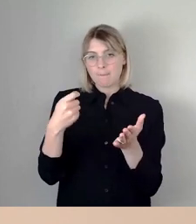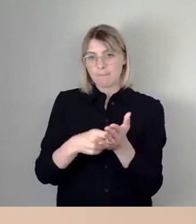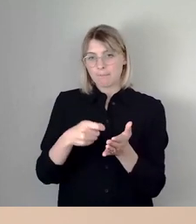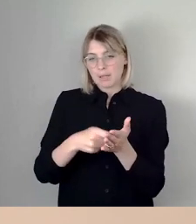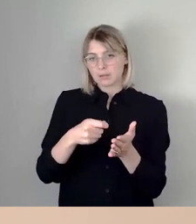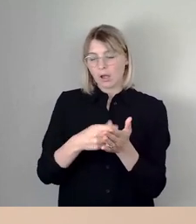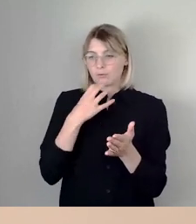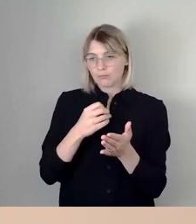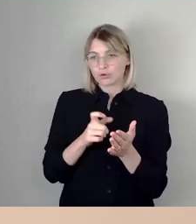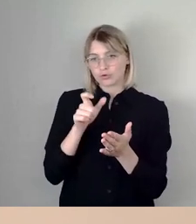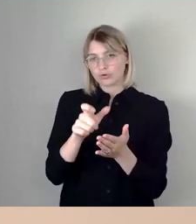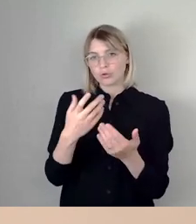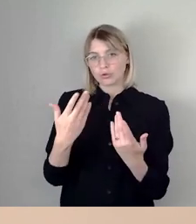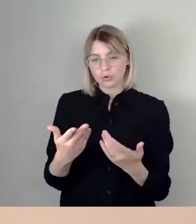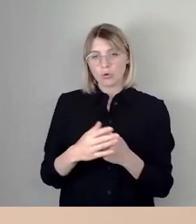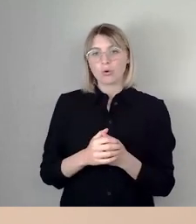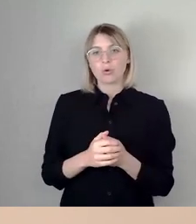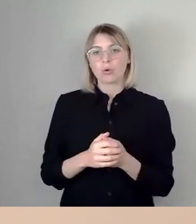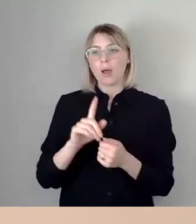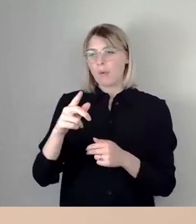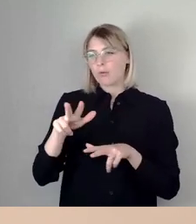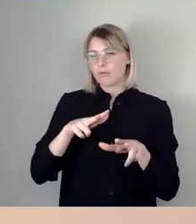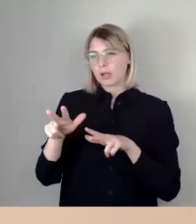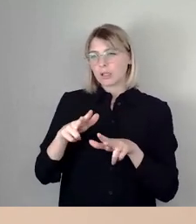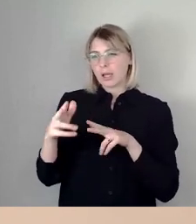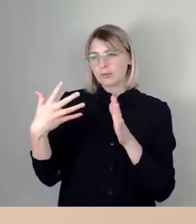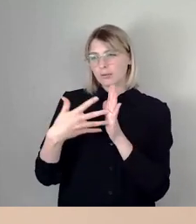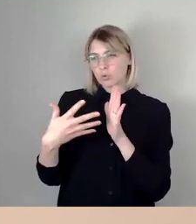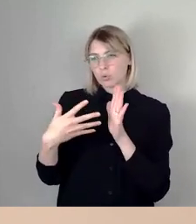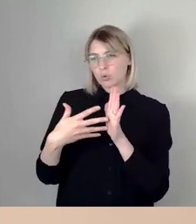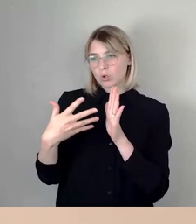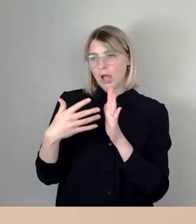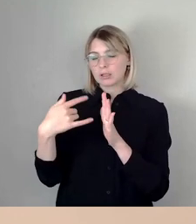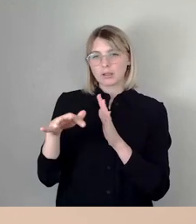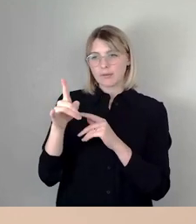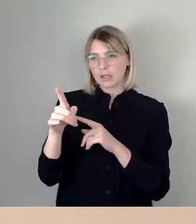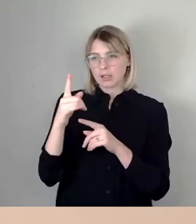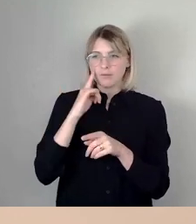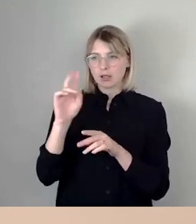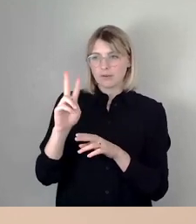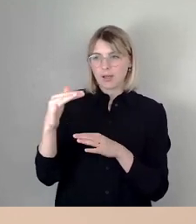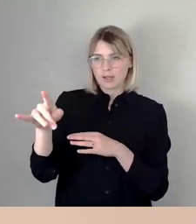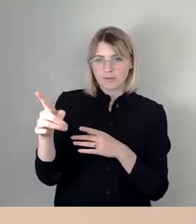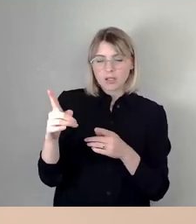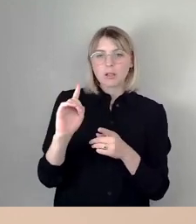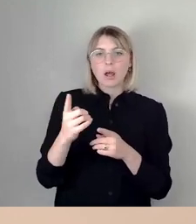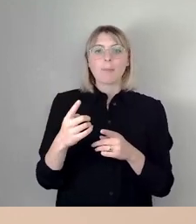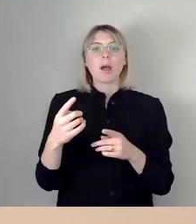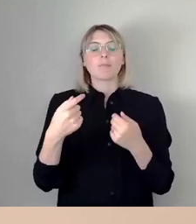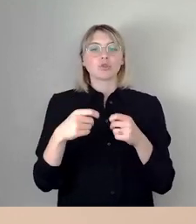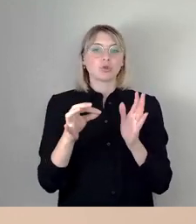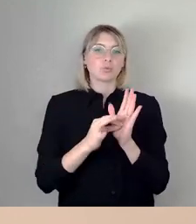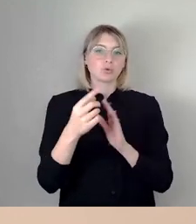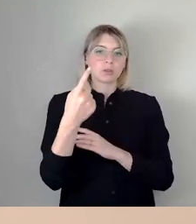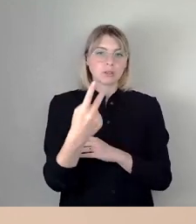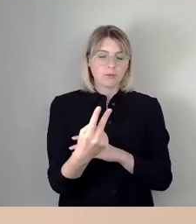Sie hatten ja auch die Möglichkeit, das Verkehrswertgutachten einzusehen. Ich weiß nicht, wer die Gelegenheit genutzt hat. Und in Beschlusspunkt 2 auch den